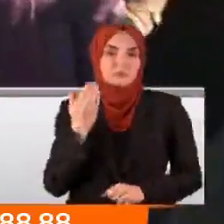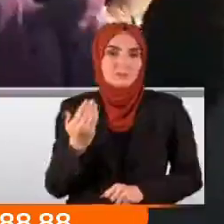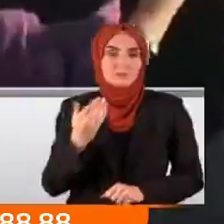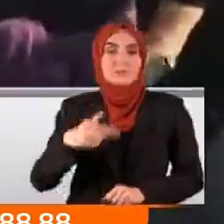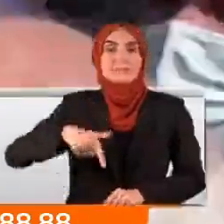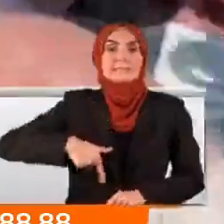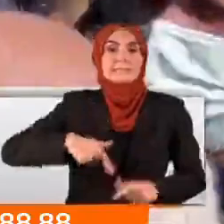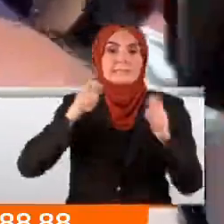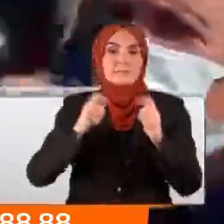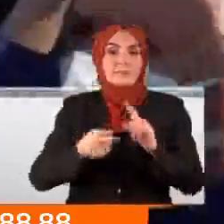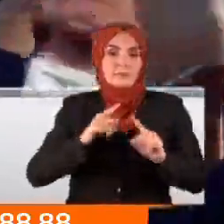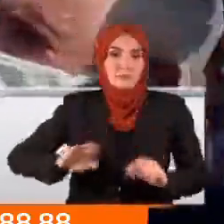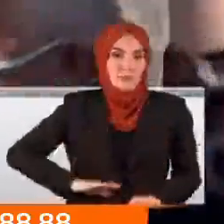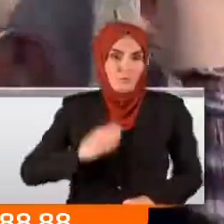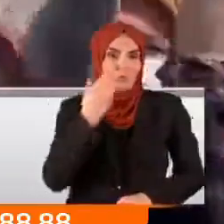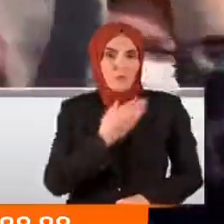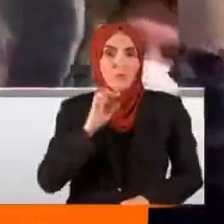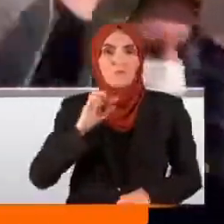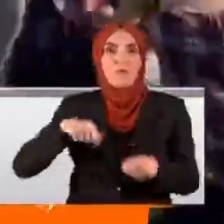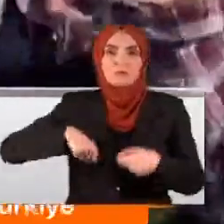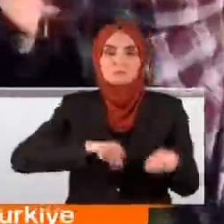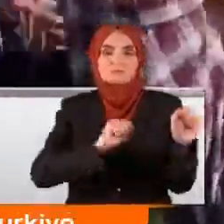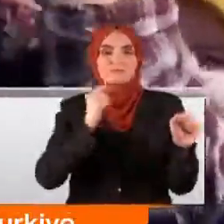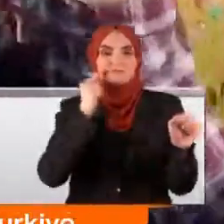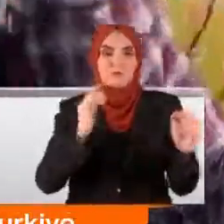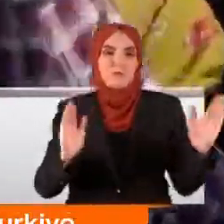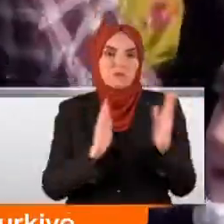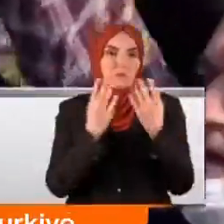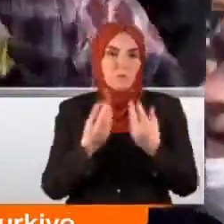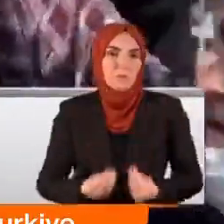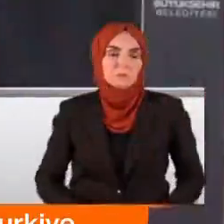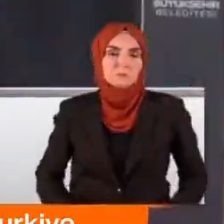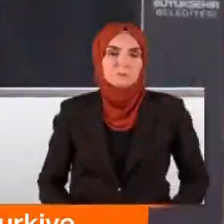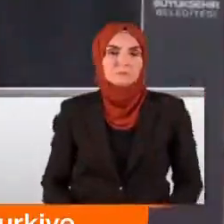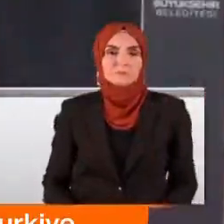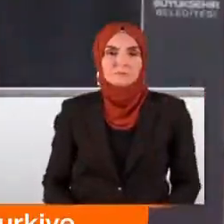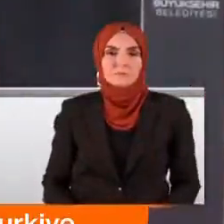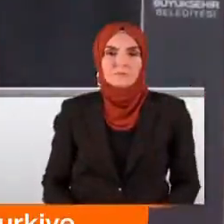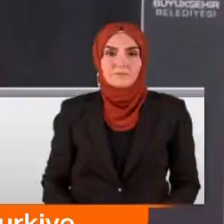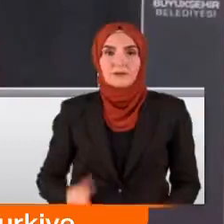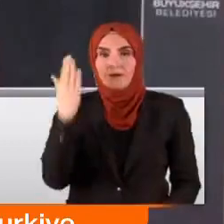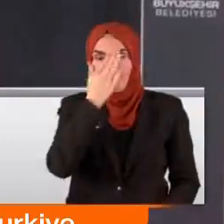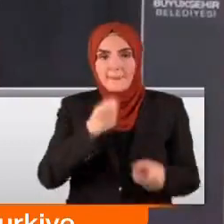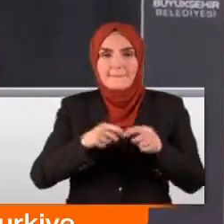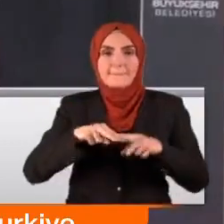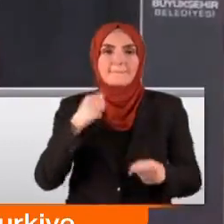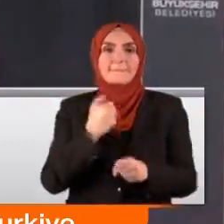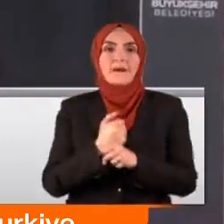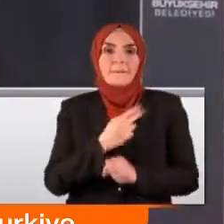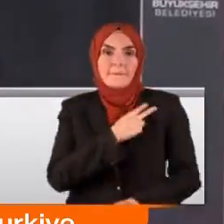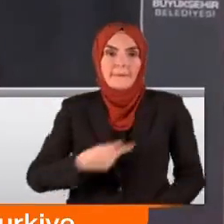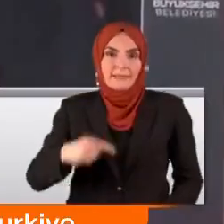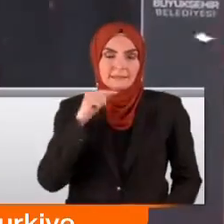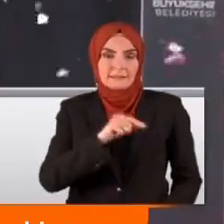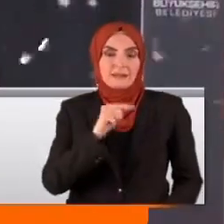protestolarla karşılandı. Karabağlar Belediyesi Atatürk Gençlik ve